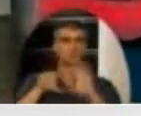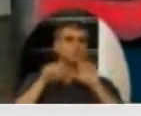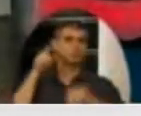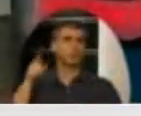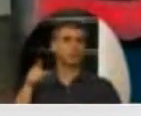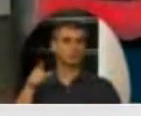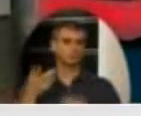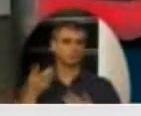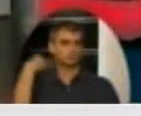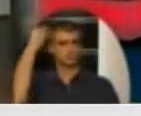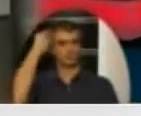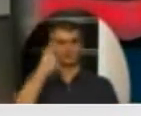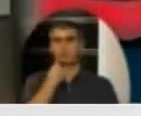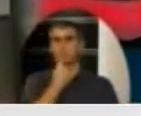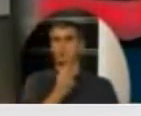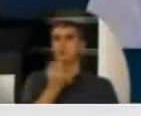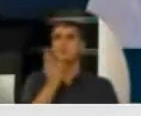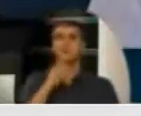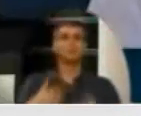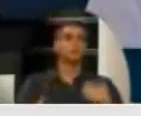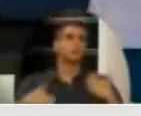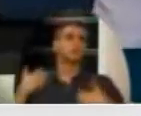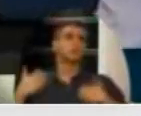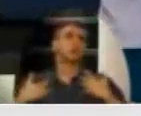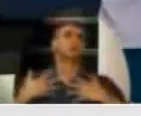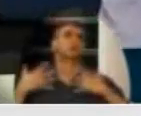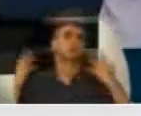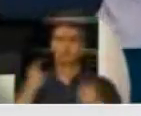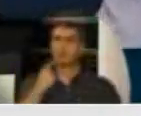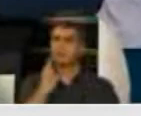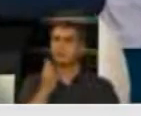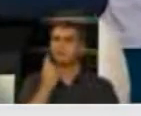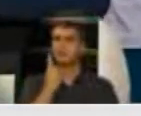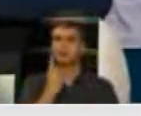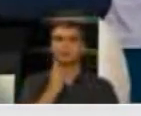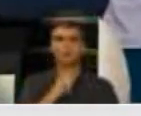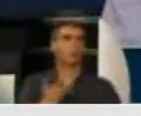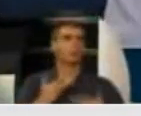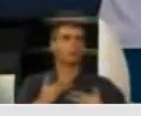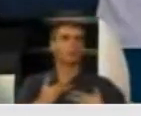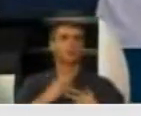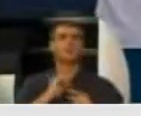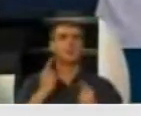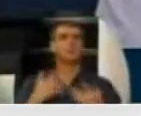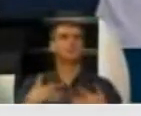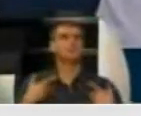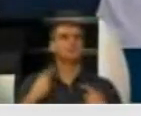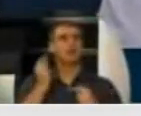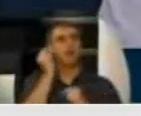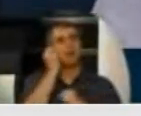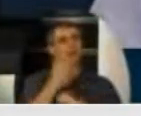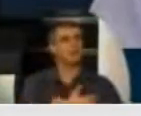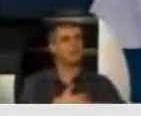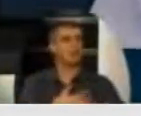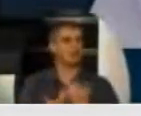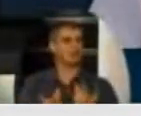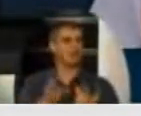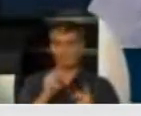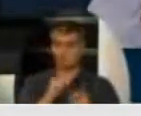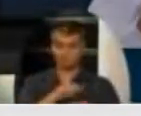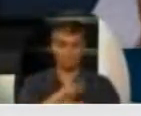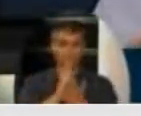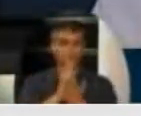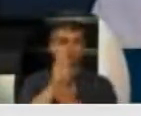ובשטחים. ככה הפלסטינאים טוענים, ויש זעם עצום. הם טוענים דבר אחד, לא נתתם לנו אפילו שמחת עניים לקיים, כי